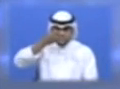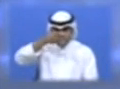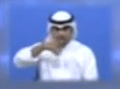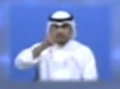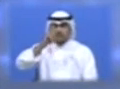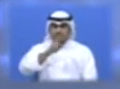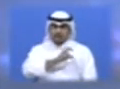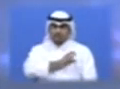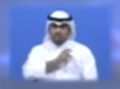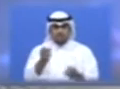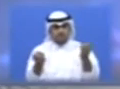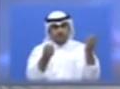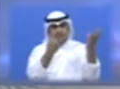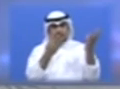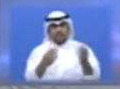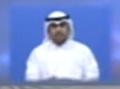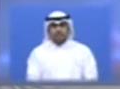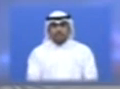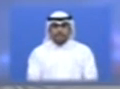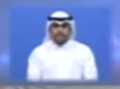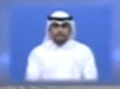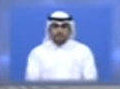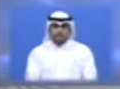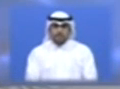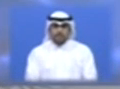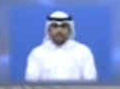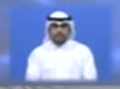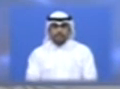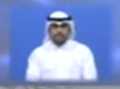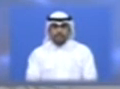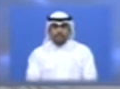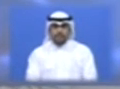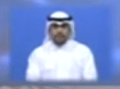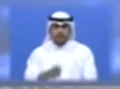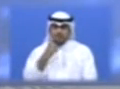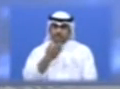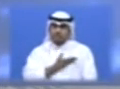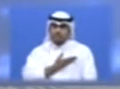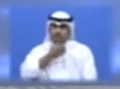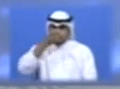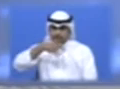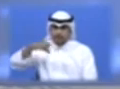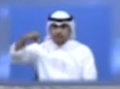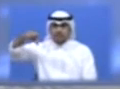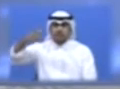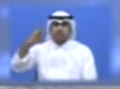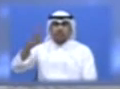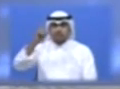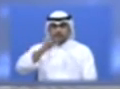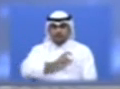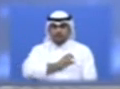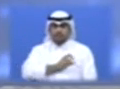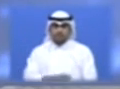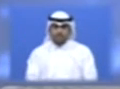البقاء لله. انتقل إلى رحمة الله تعالى عبد الله محسن جميعان الحربي عن عمر يناهز